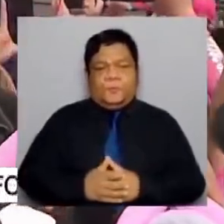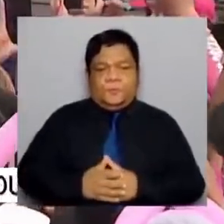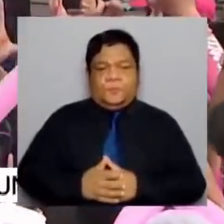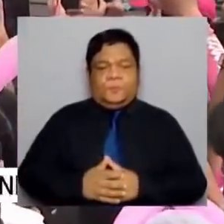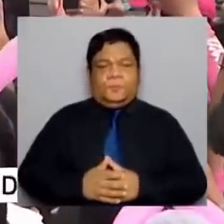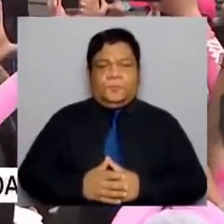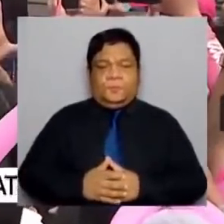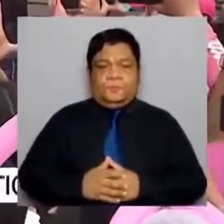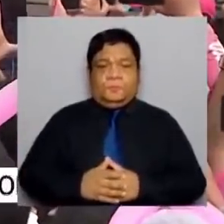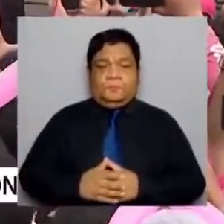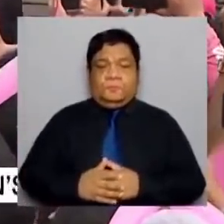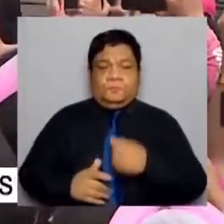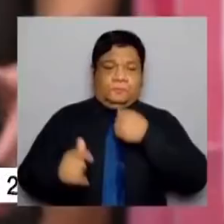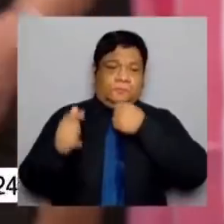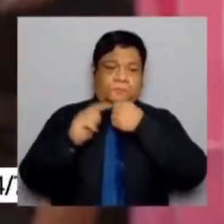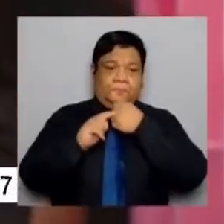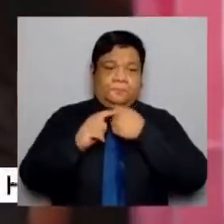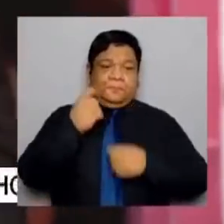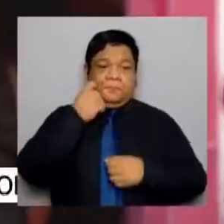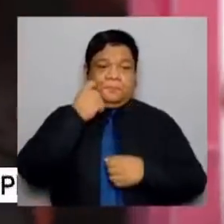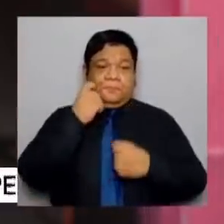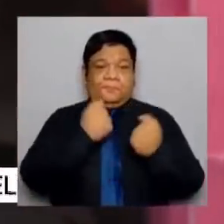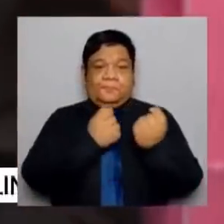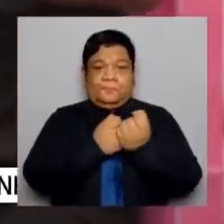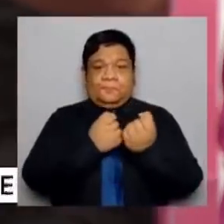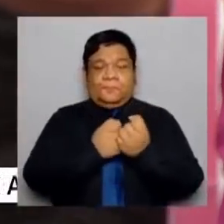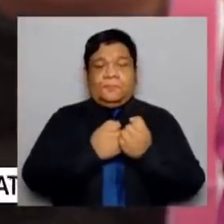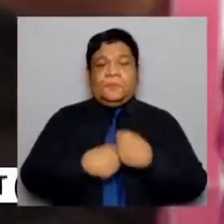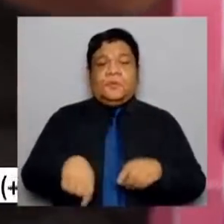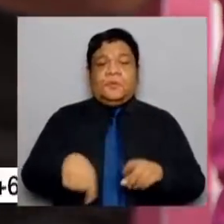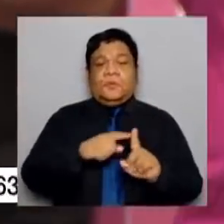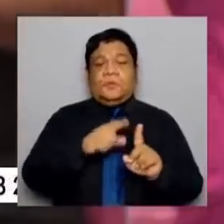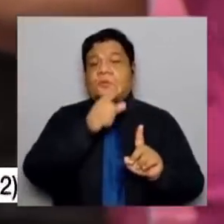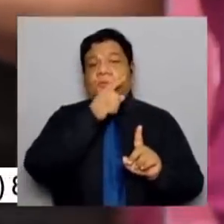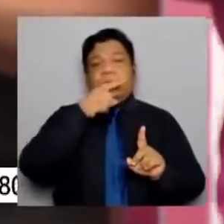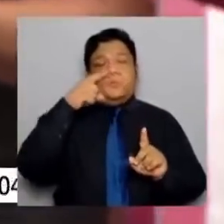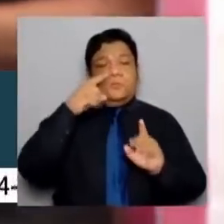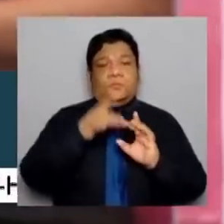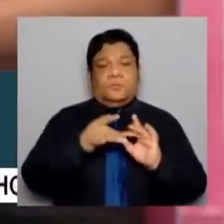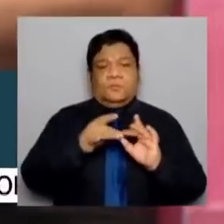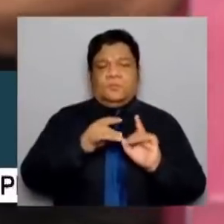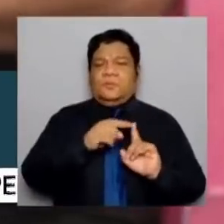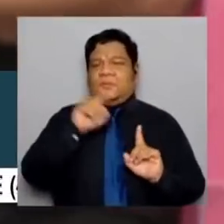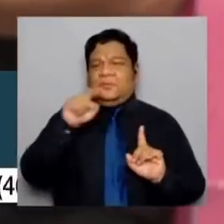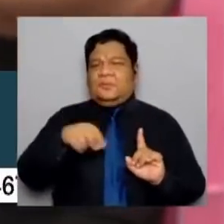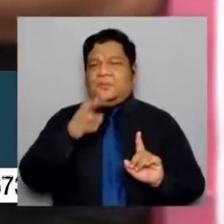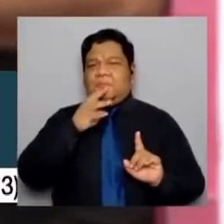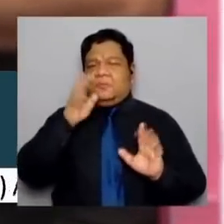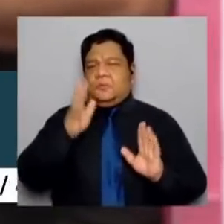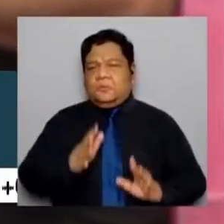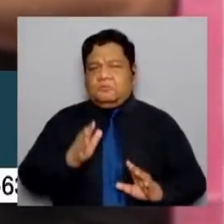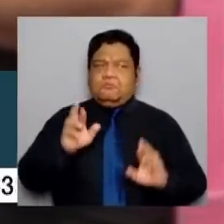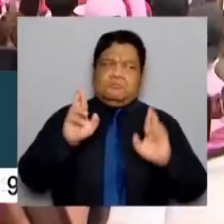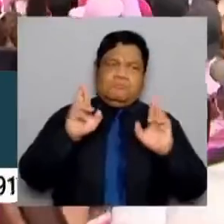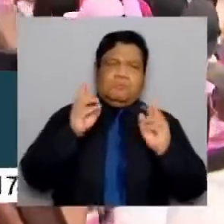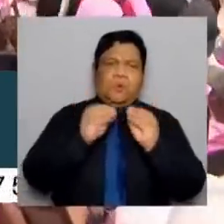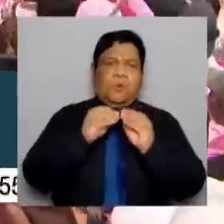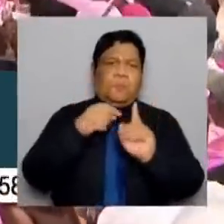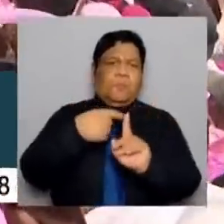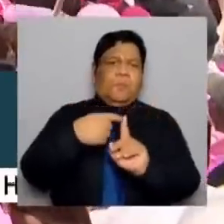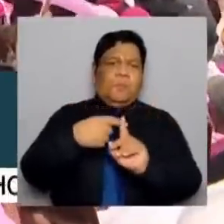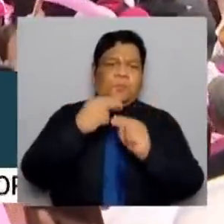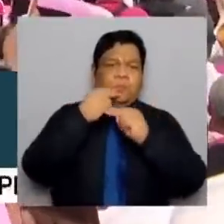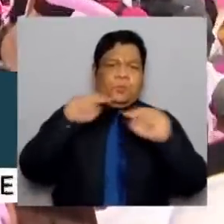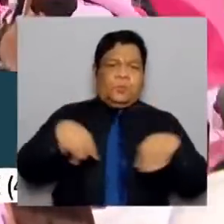Given the recent endorsements for Robredo's bid, her spokesperson, Barry Gutierrez, expects some positive news in terms of presidential